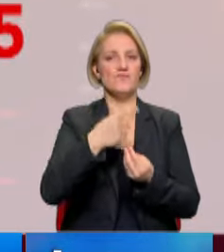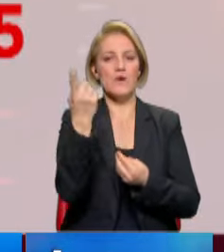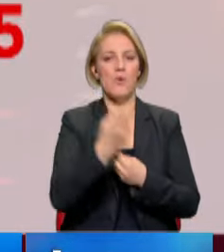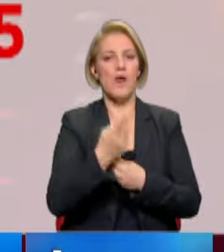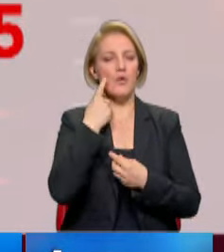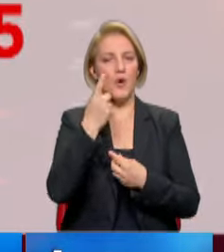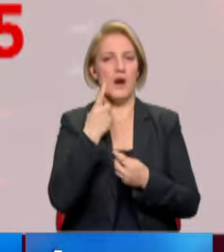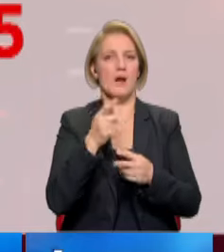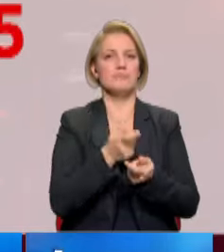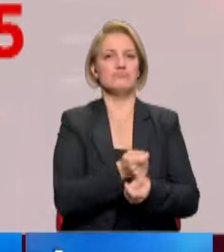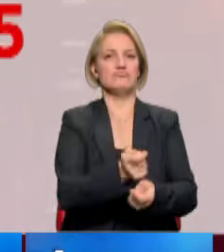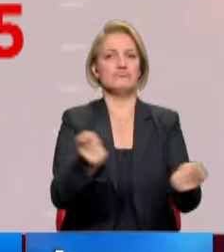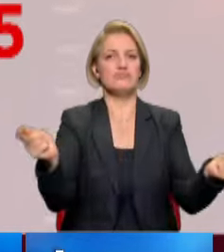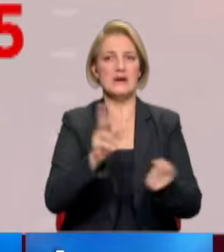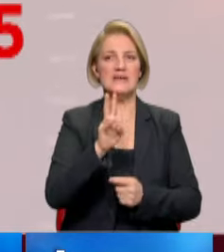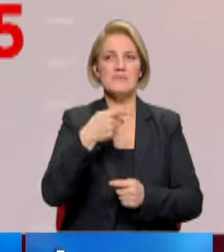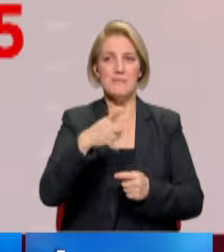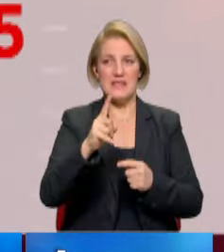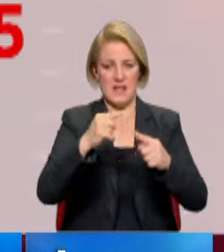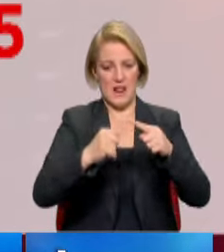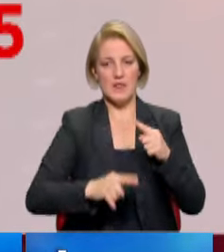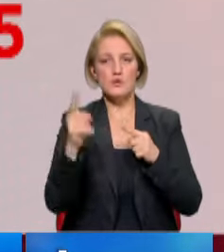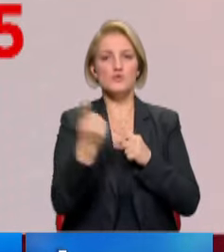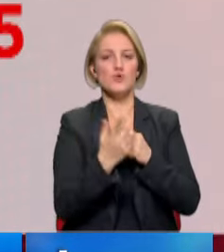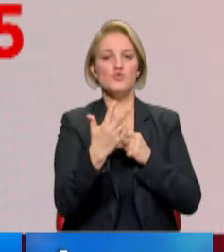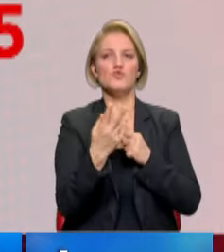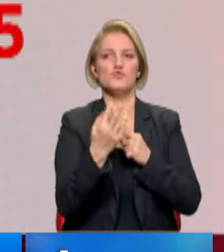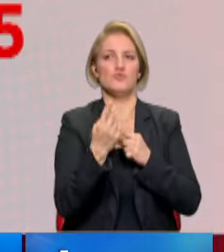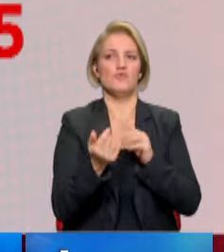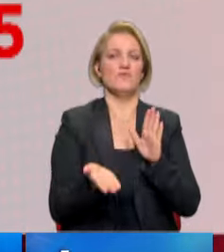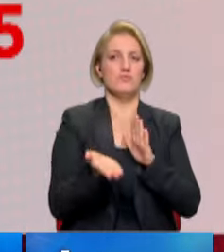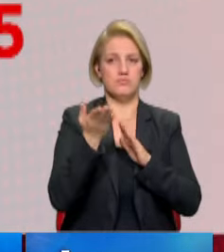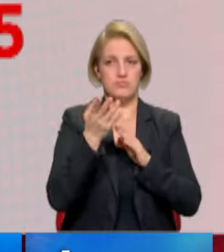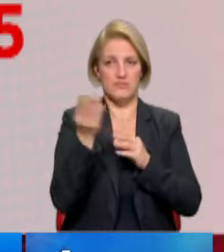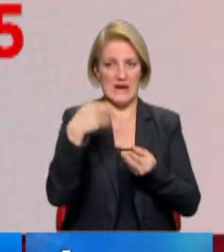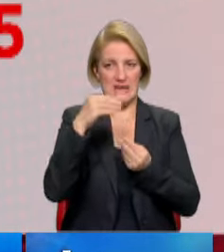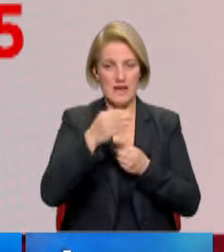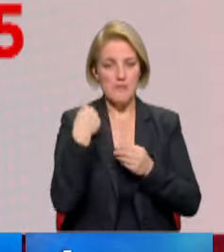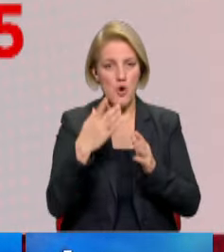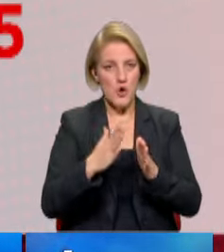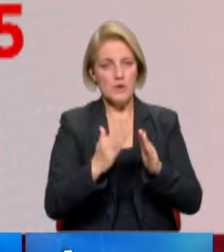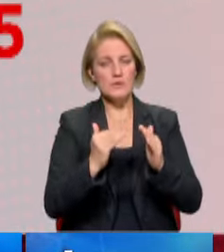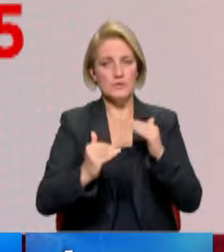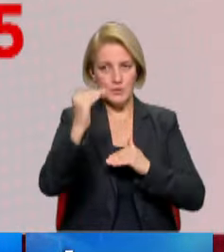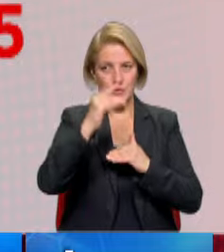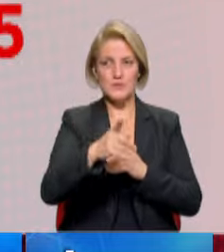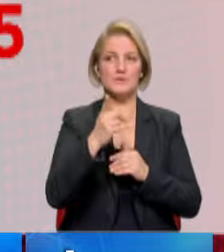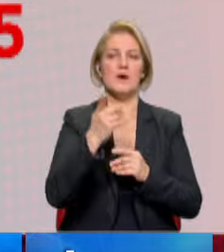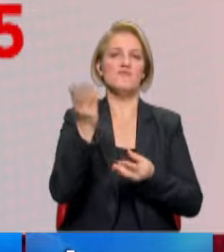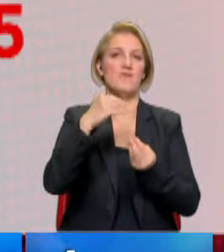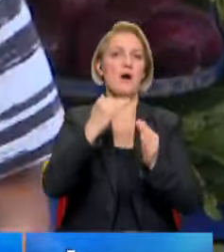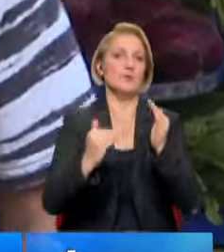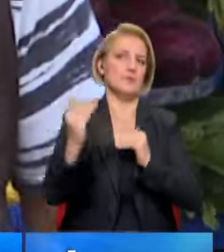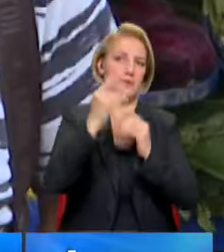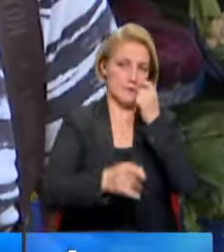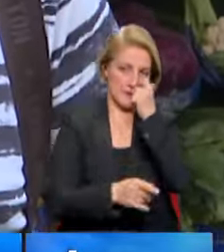mesajla. 25 bin liranın altındaki borca %3,5 faiz var. Borç arttıkça faiz oranı da artıyor. %4,75'e kadar